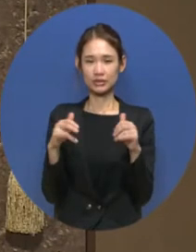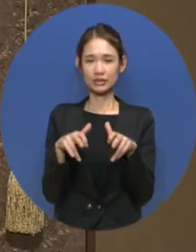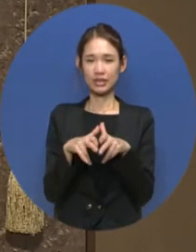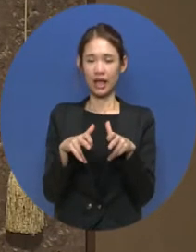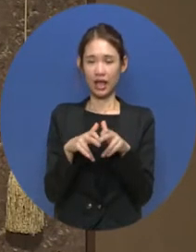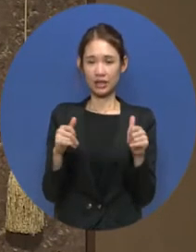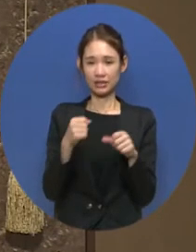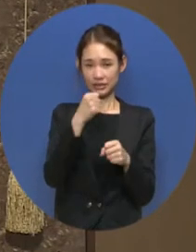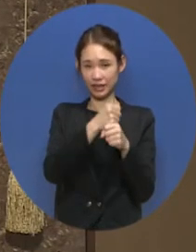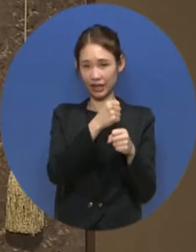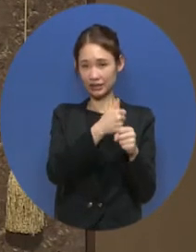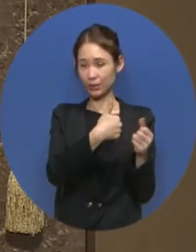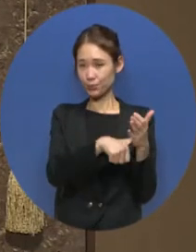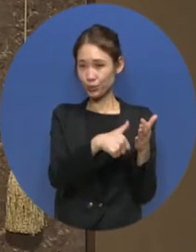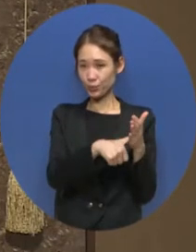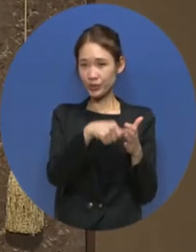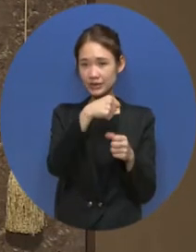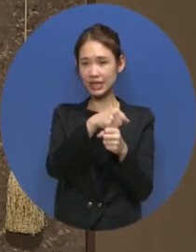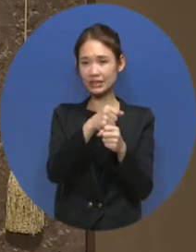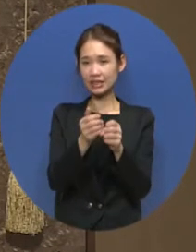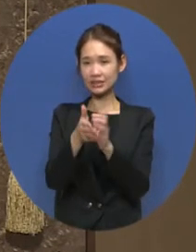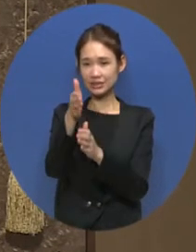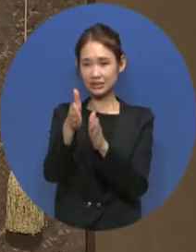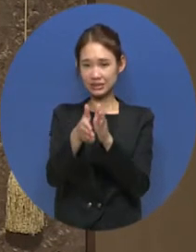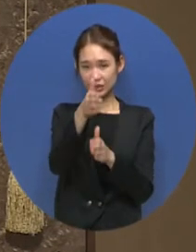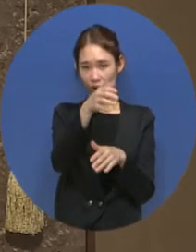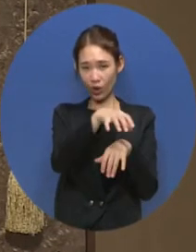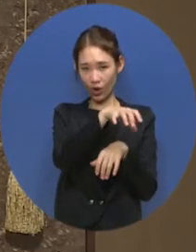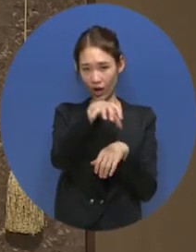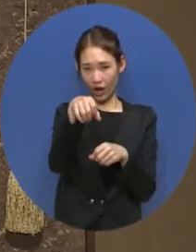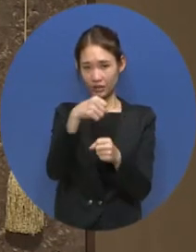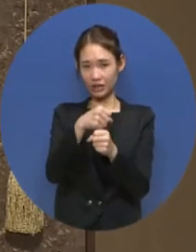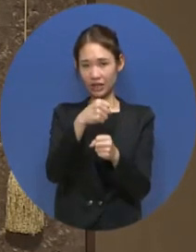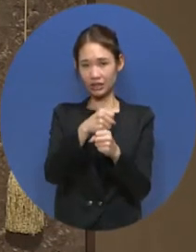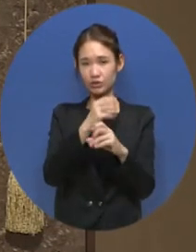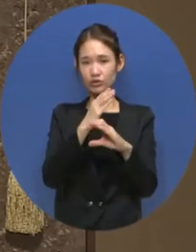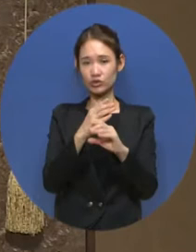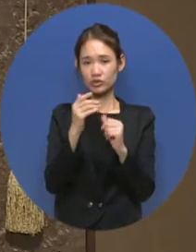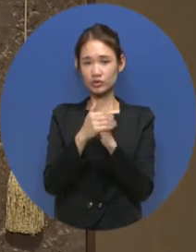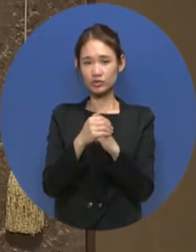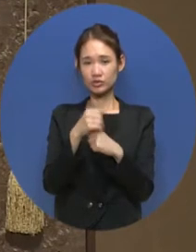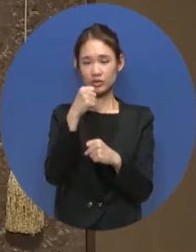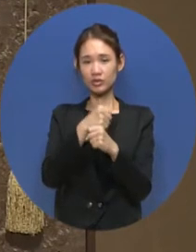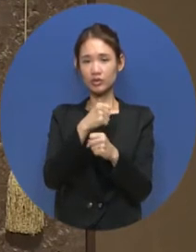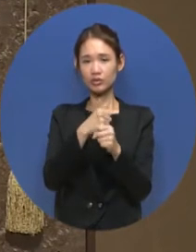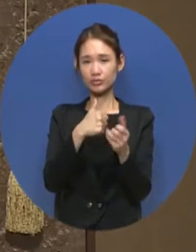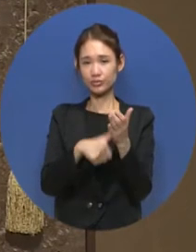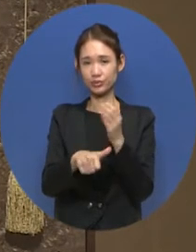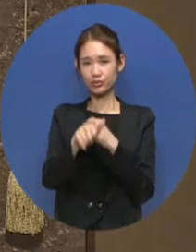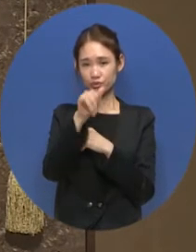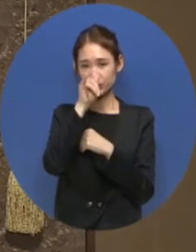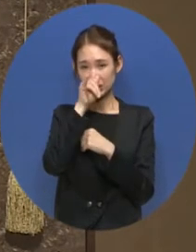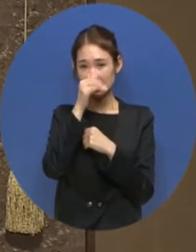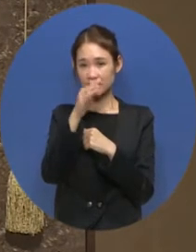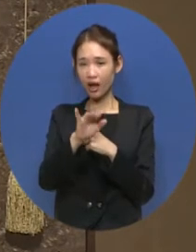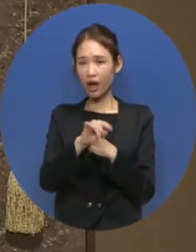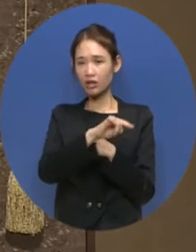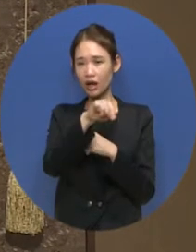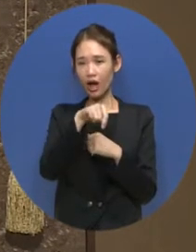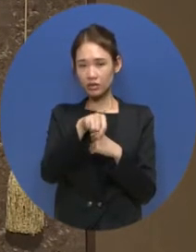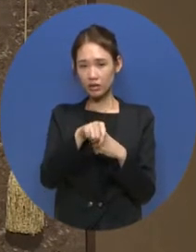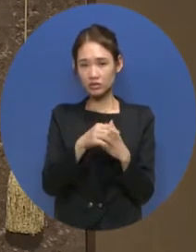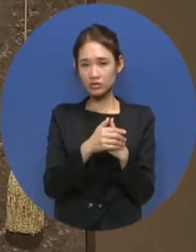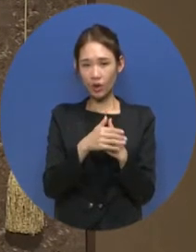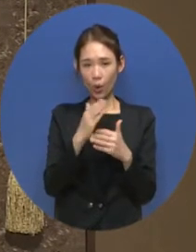중증 장애인 생산품 이제 생산 시설에서 그러니까 시설들이 생산하고 있는 생산품들이 있는데 그